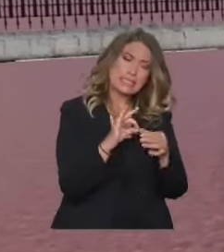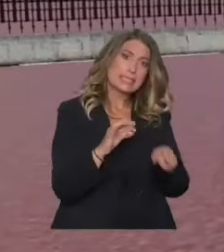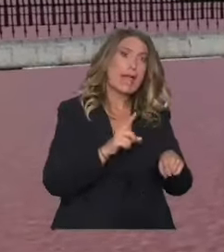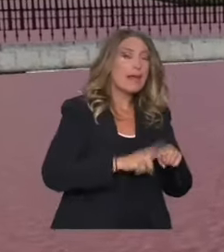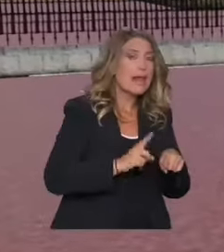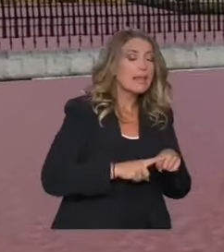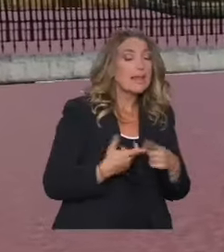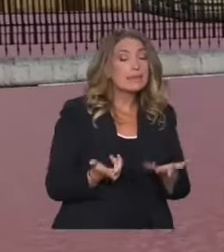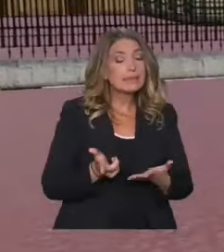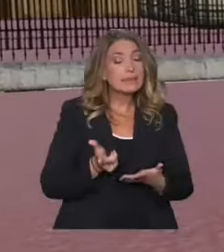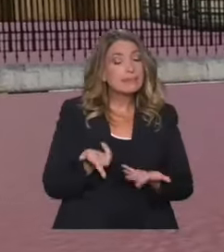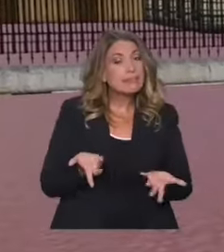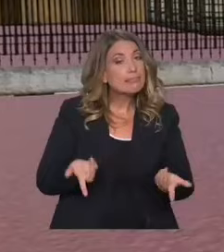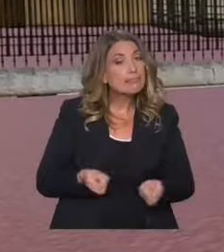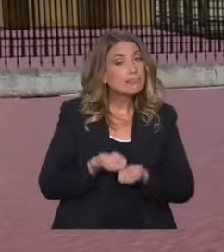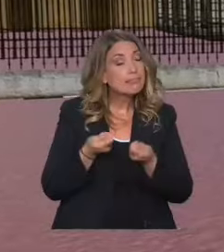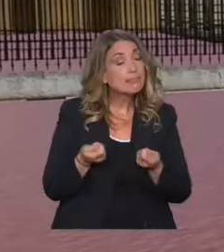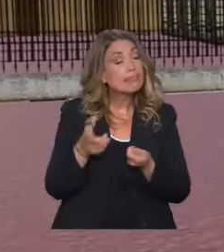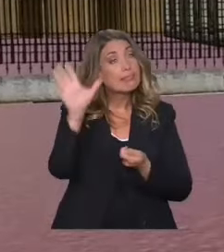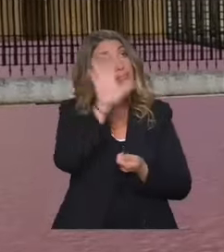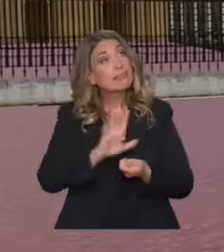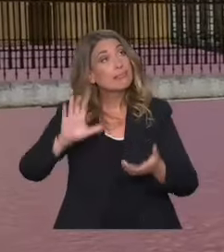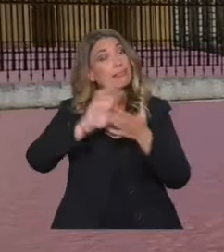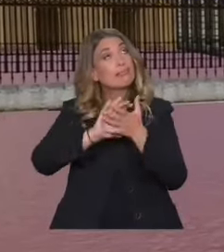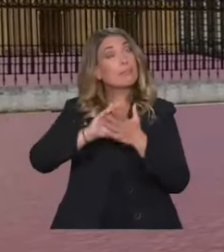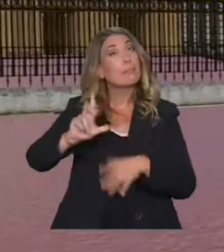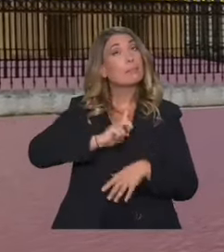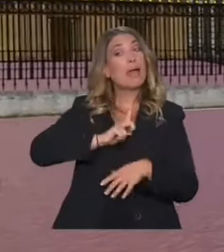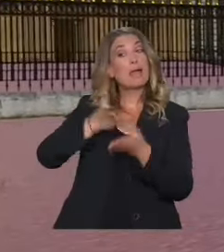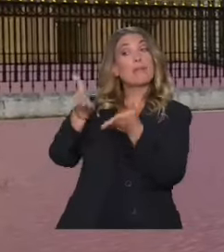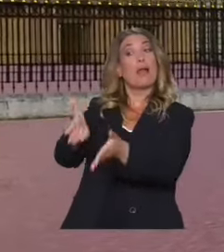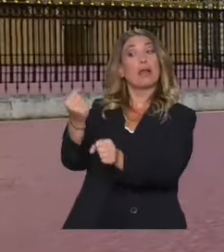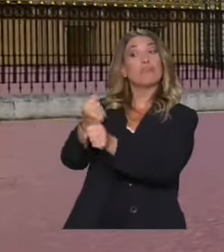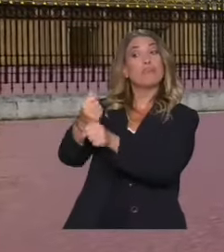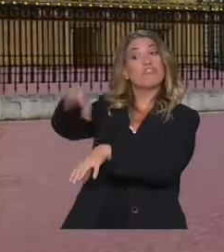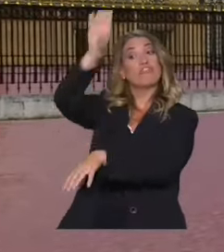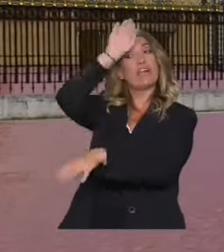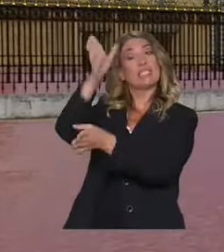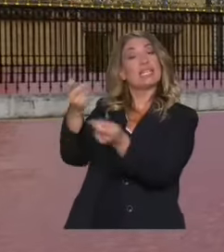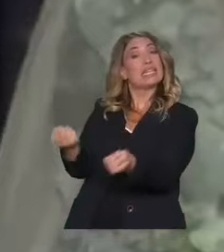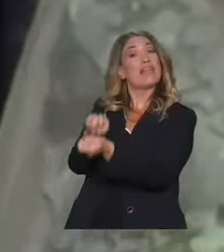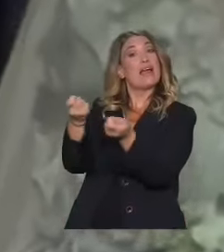τι περιμένει και η Μεγάλη Βρετανία, αλλά και όλος ο υπόλοιπος κόσμος από τη δική του βασιλεία.